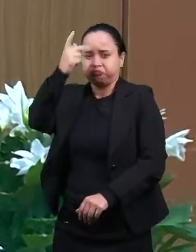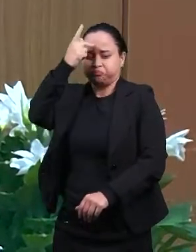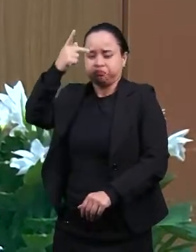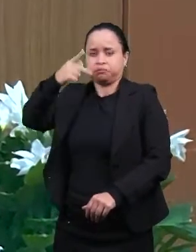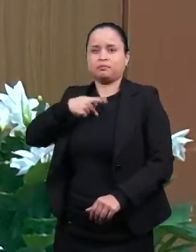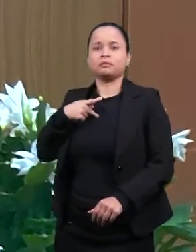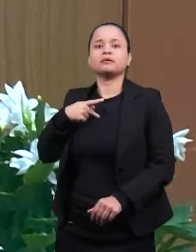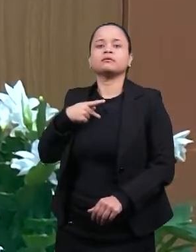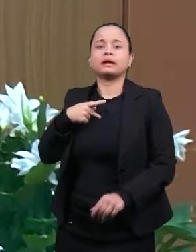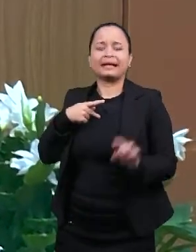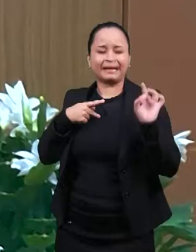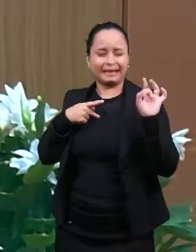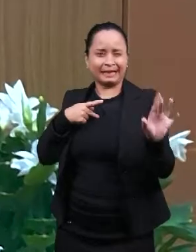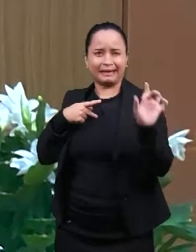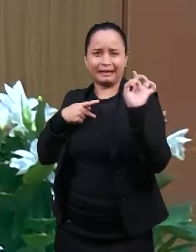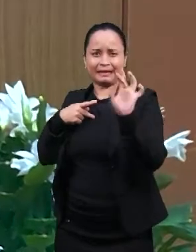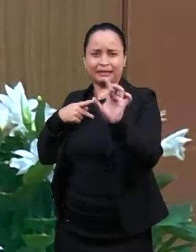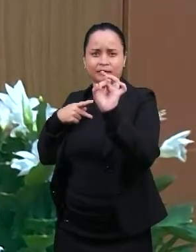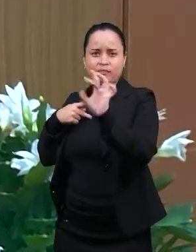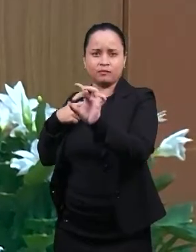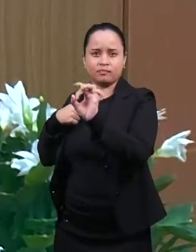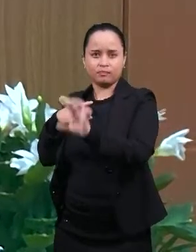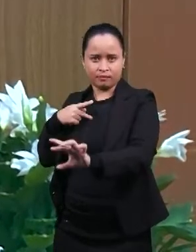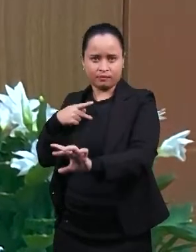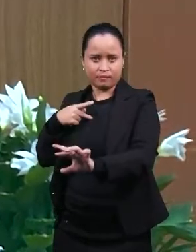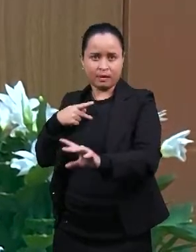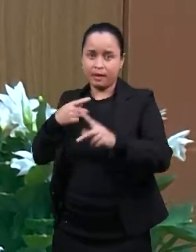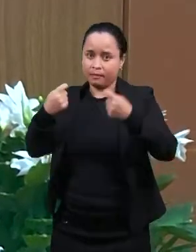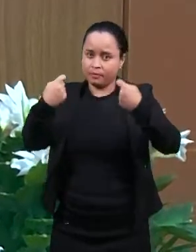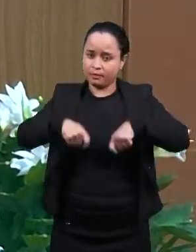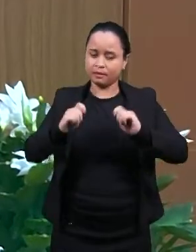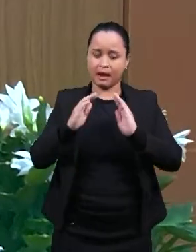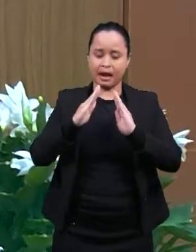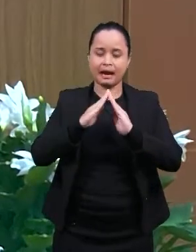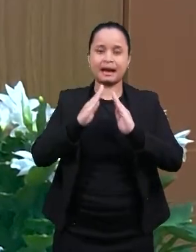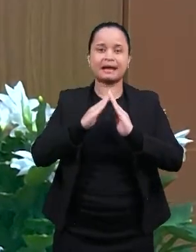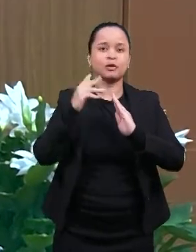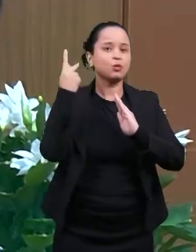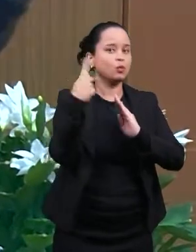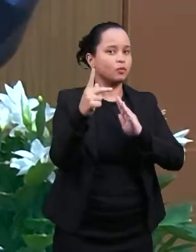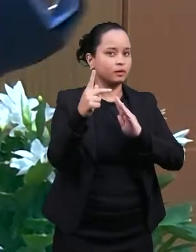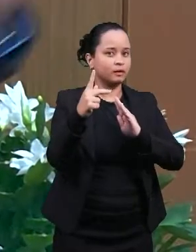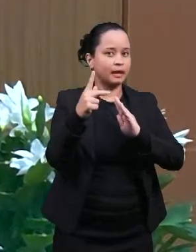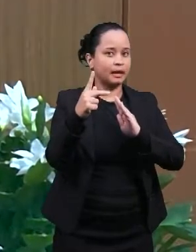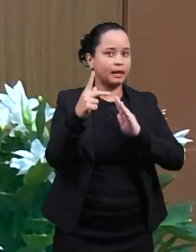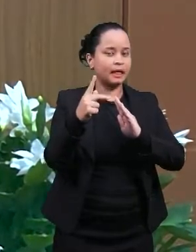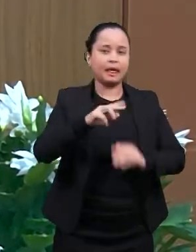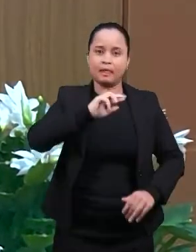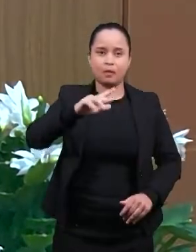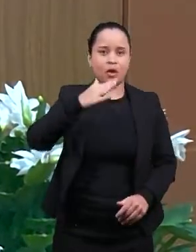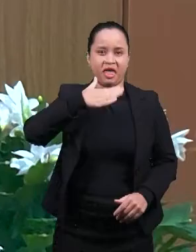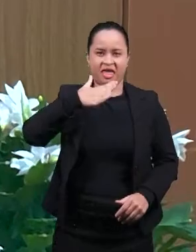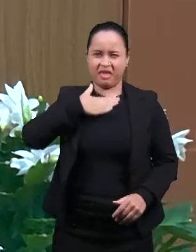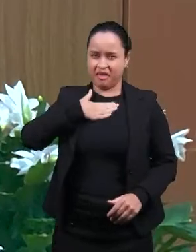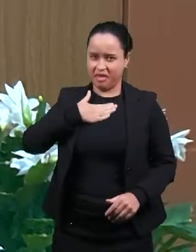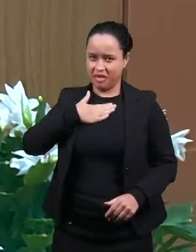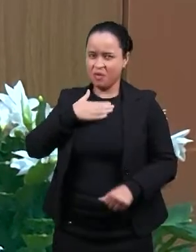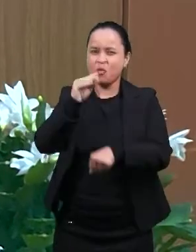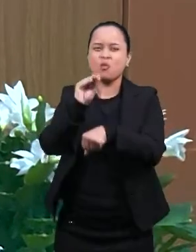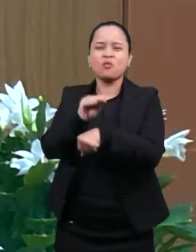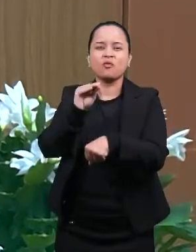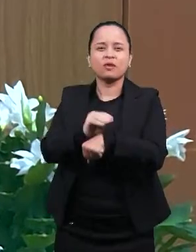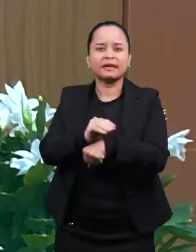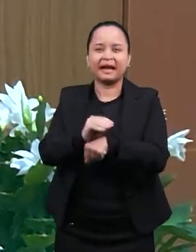охранять, чтобы каждый был перед своим домом, бодрствовал. Не я буду бодрствовать перед твоим